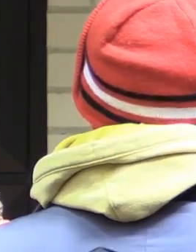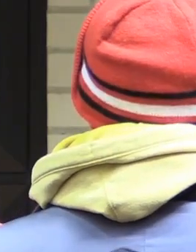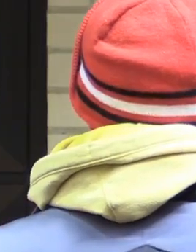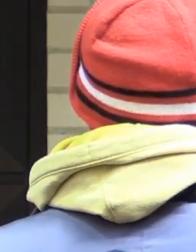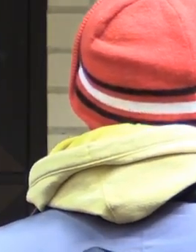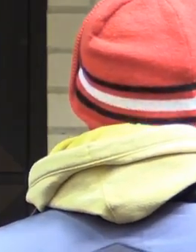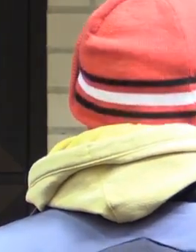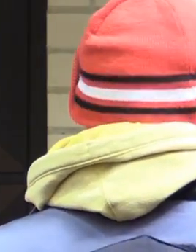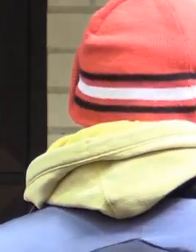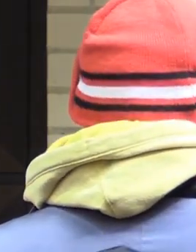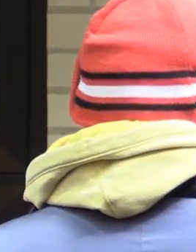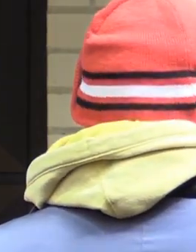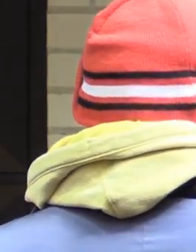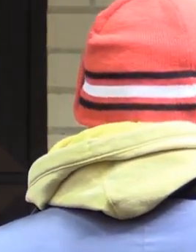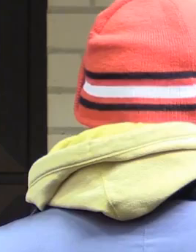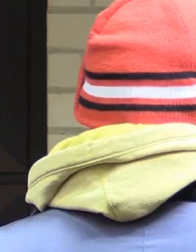الله.